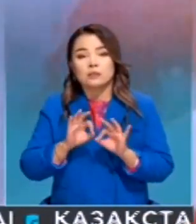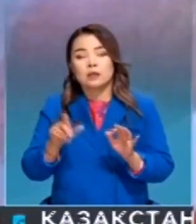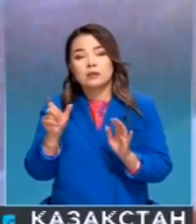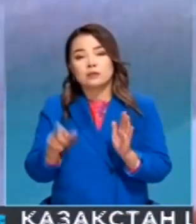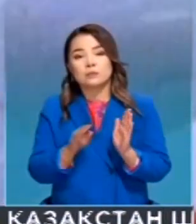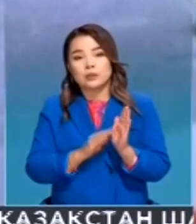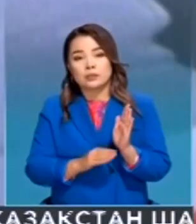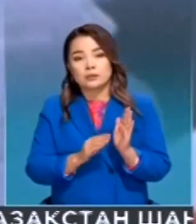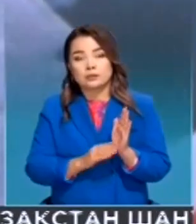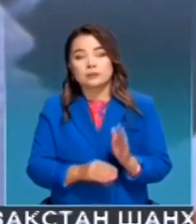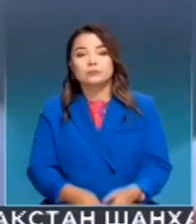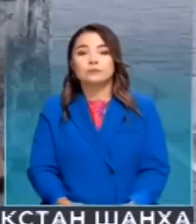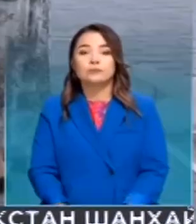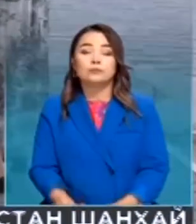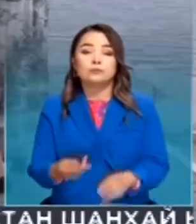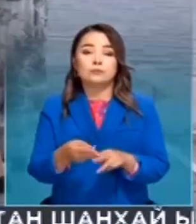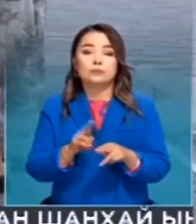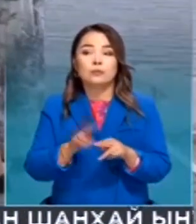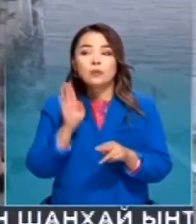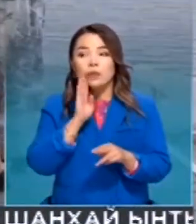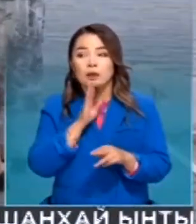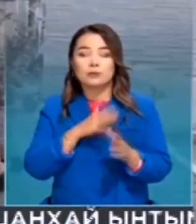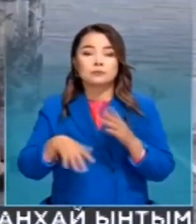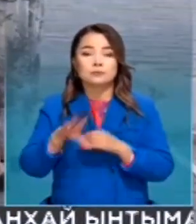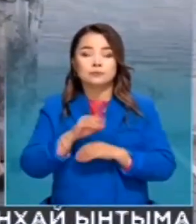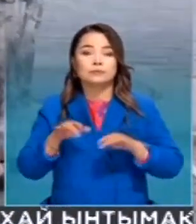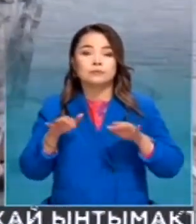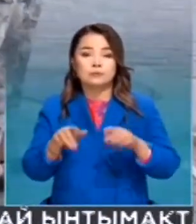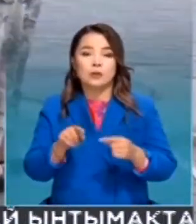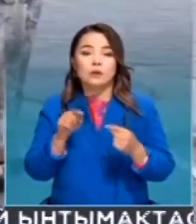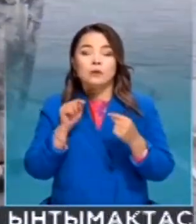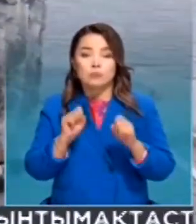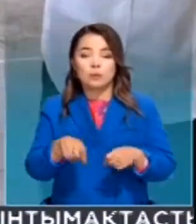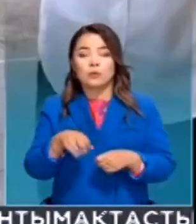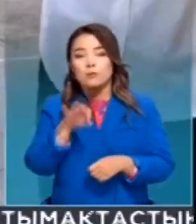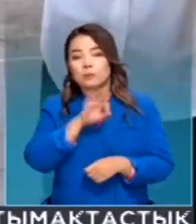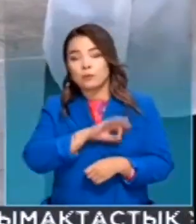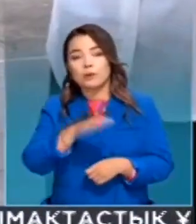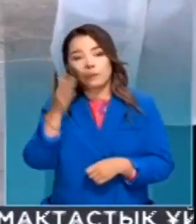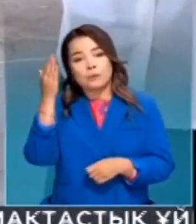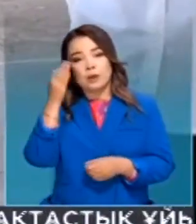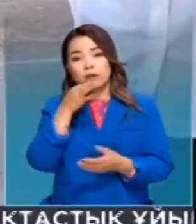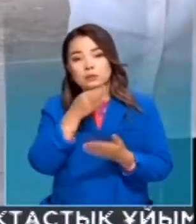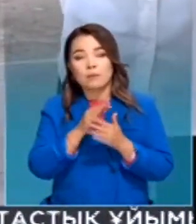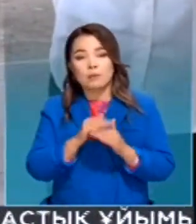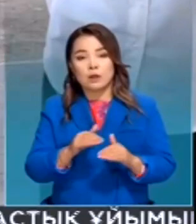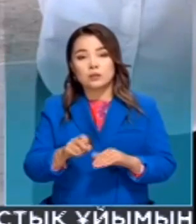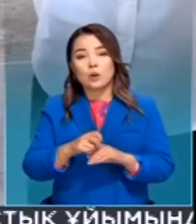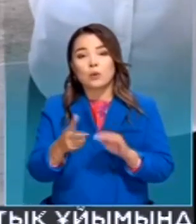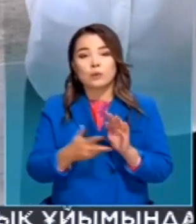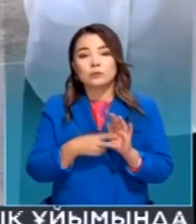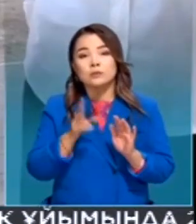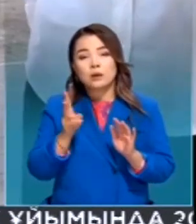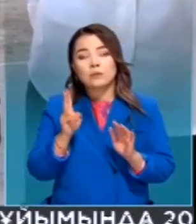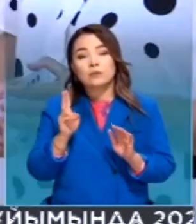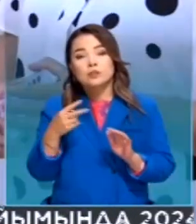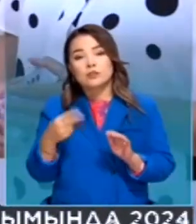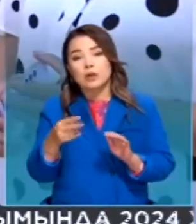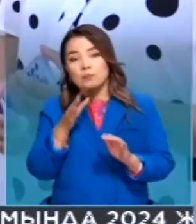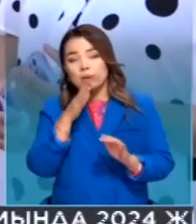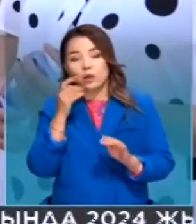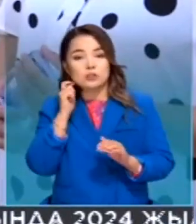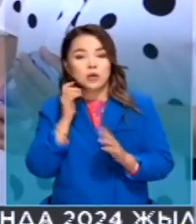айтсын. Бұл аналардың барлығының әрекетке қабілетсіз деп танылған балалары бар. Бірі 18-де, енді бірі 20 жастан